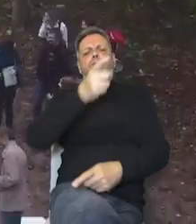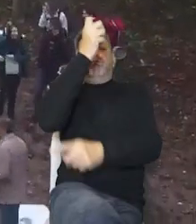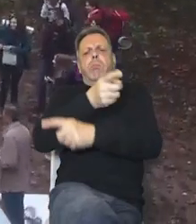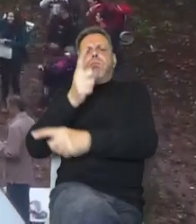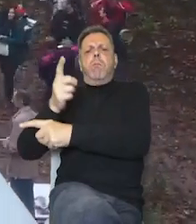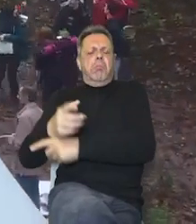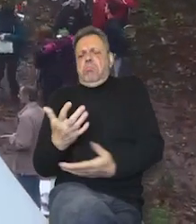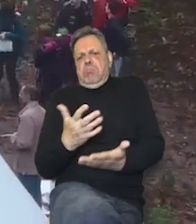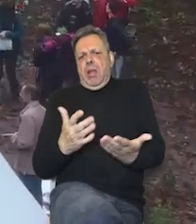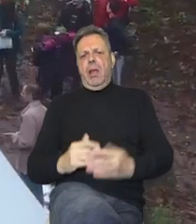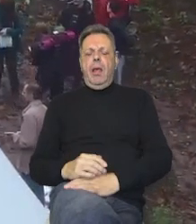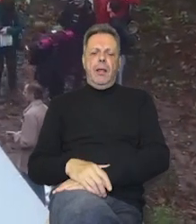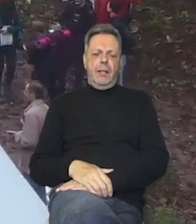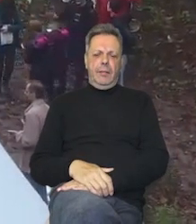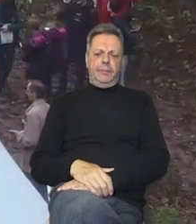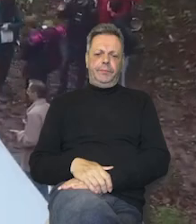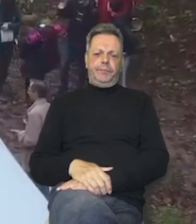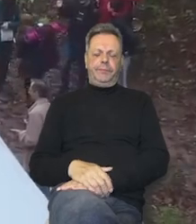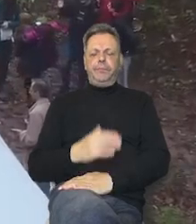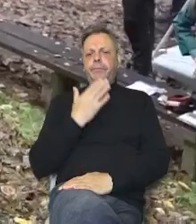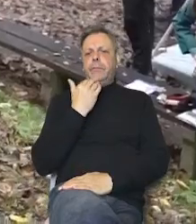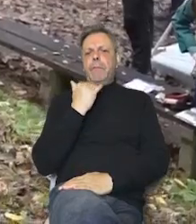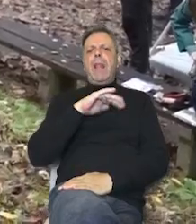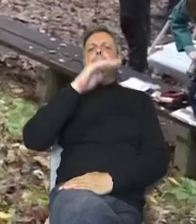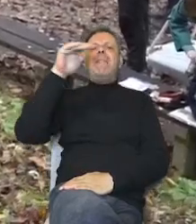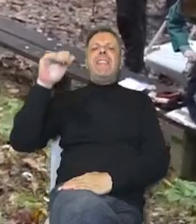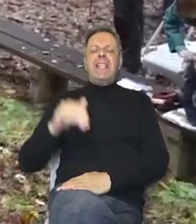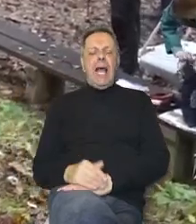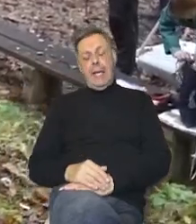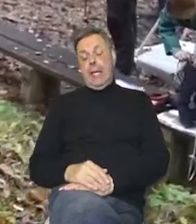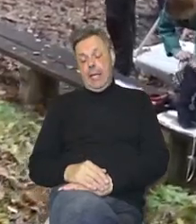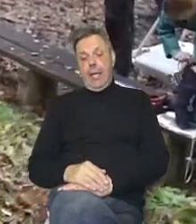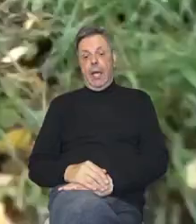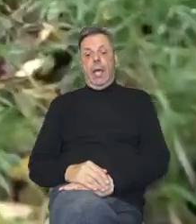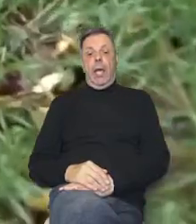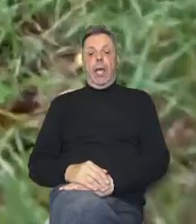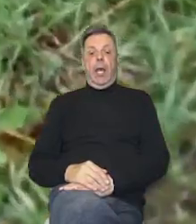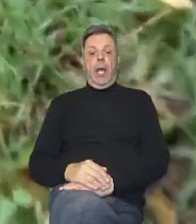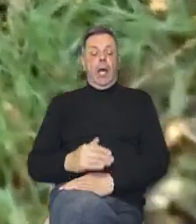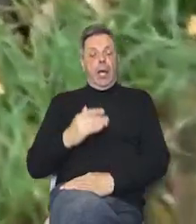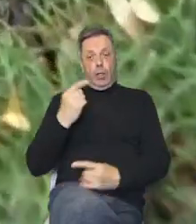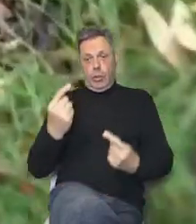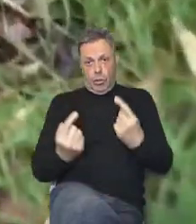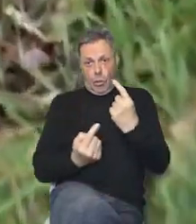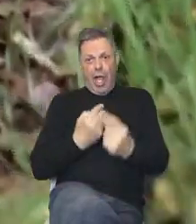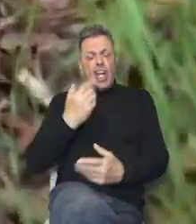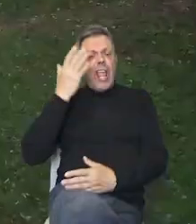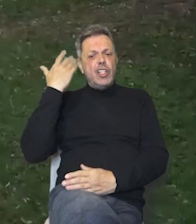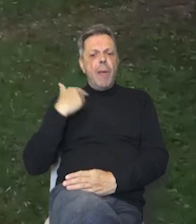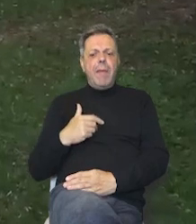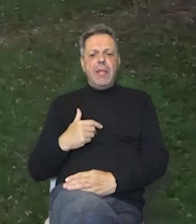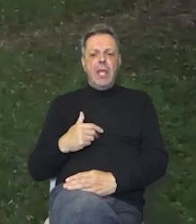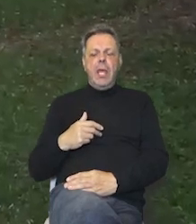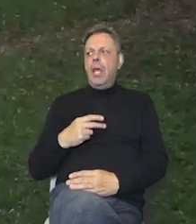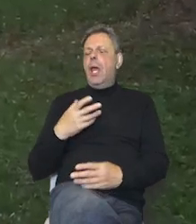ono. Ja? Na Medvednici će zbivanje biti negdje, znači pod navodnicima